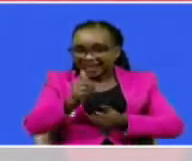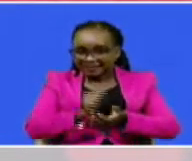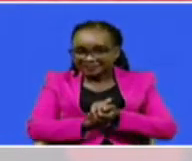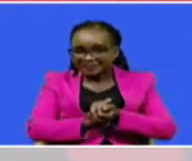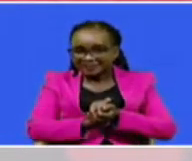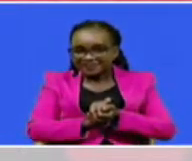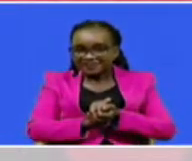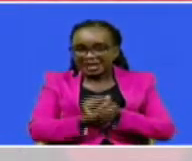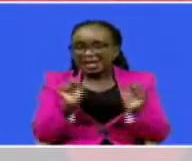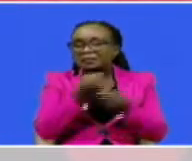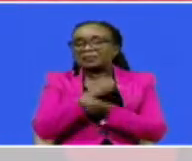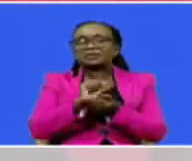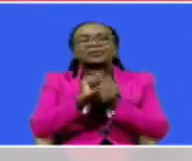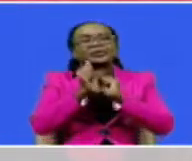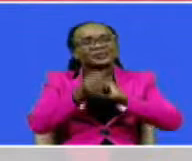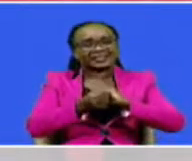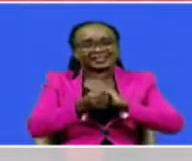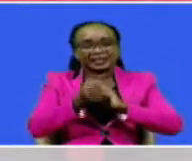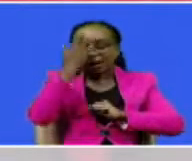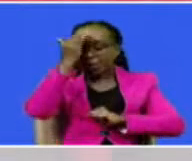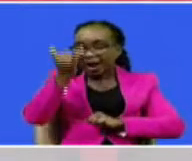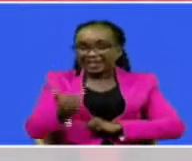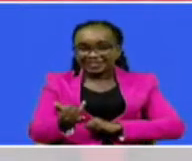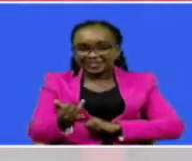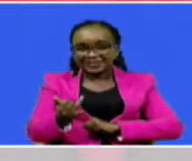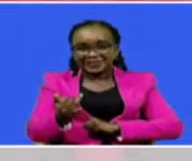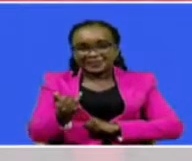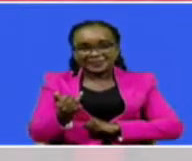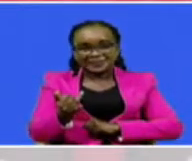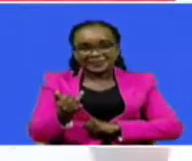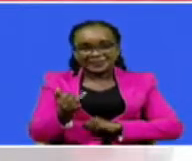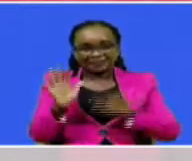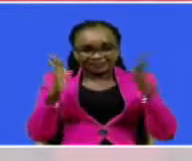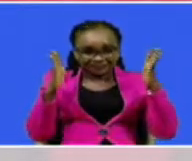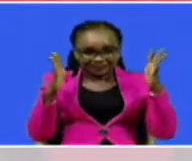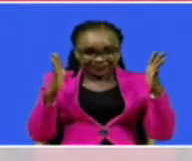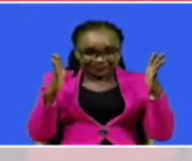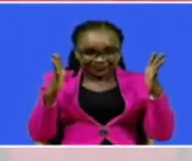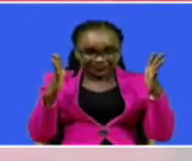hapa hakuna kitu tutabadilishana kwa sababu